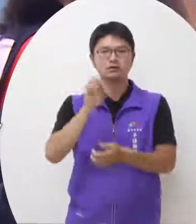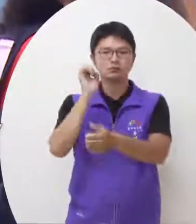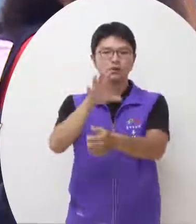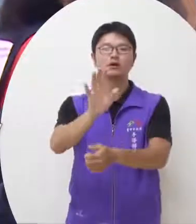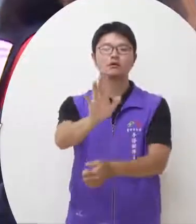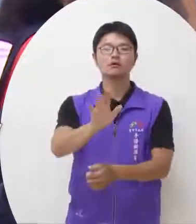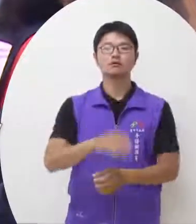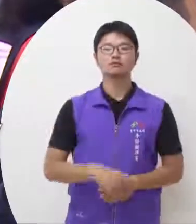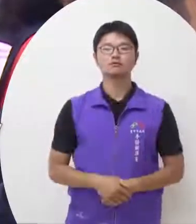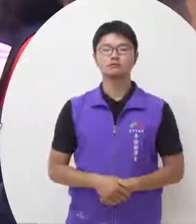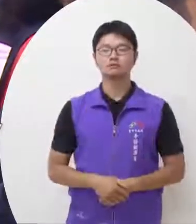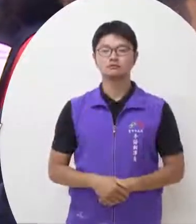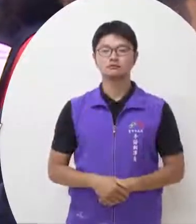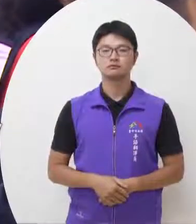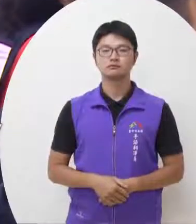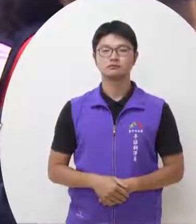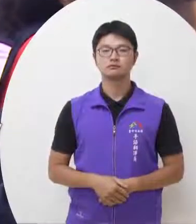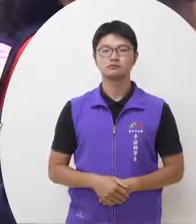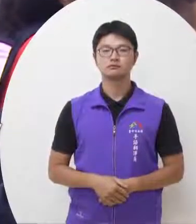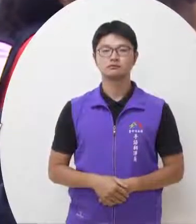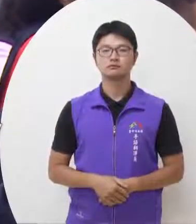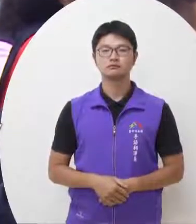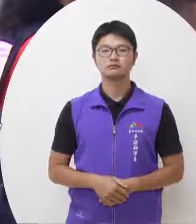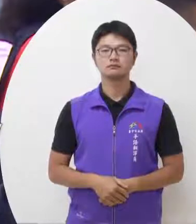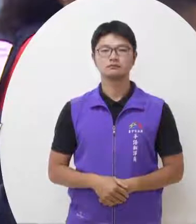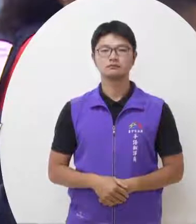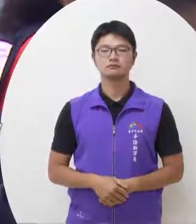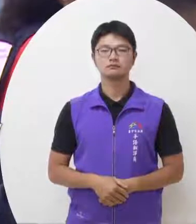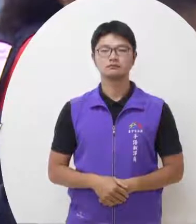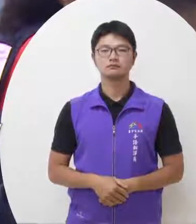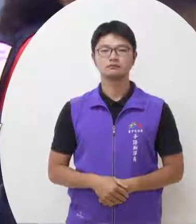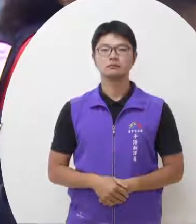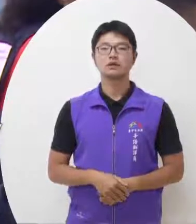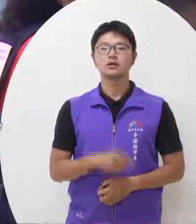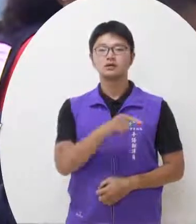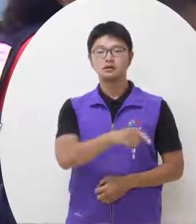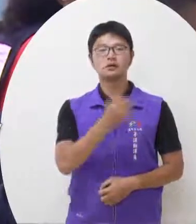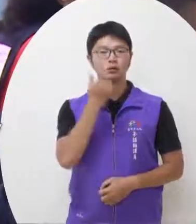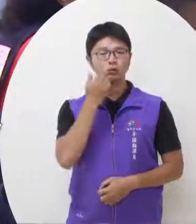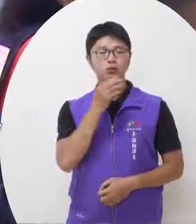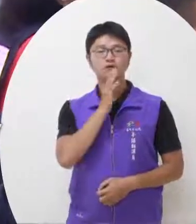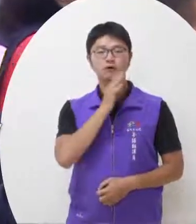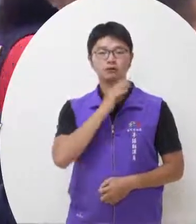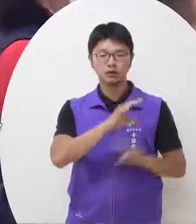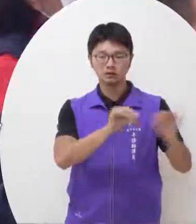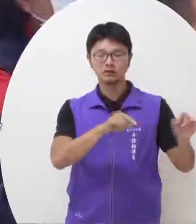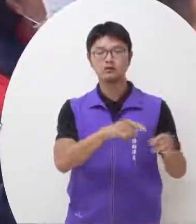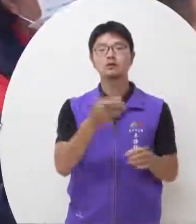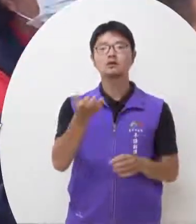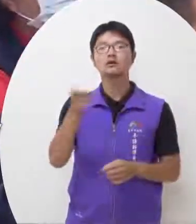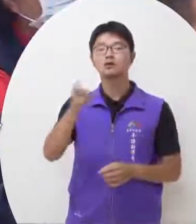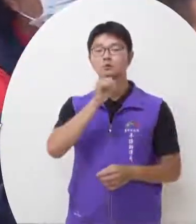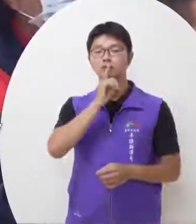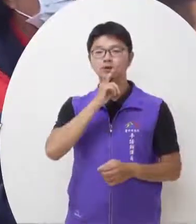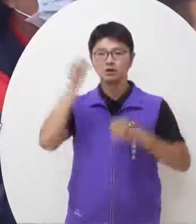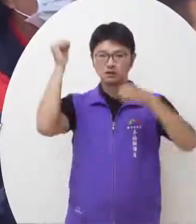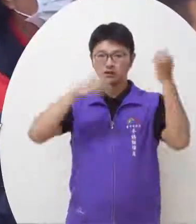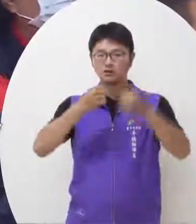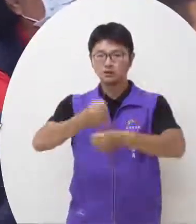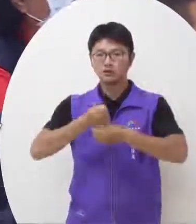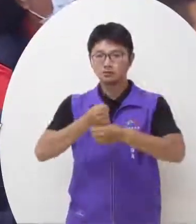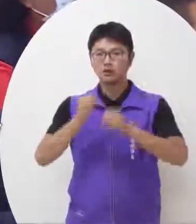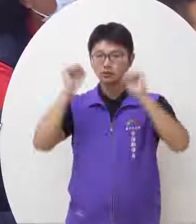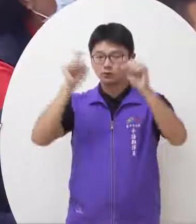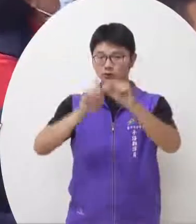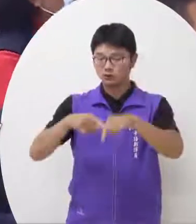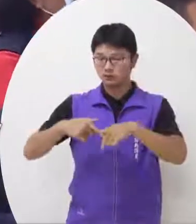就是说是不是能够在那个地方，因为刚刚市长也有讲了，草马国民运动中心那是针对成年人